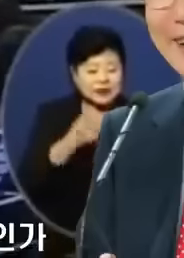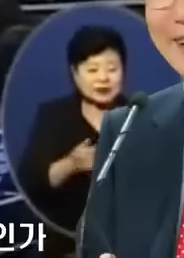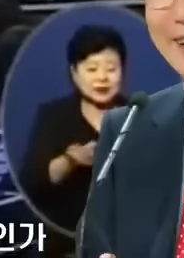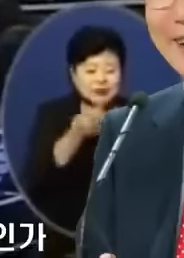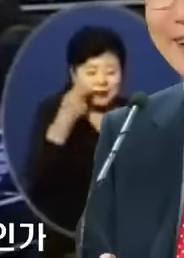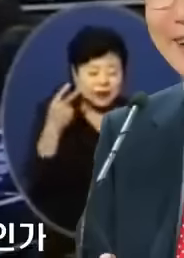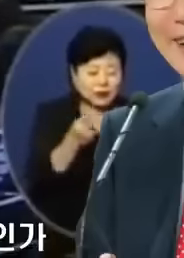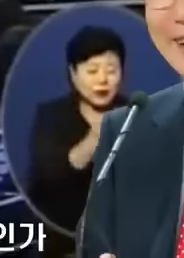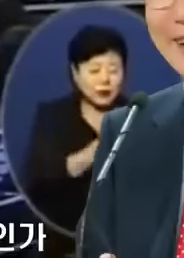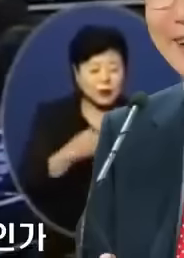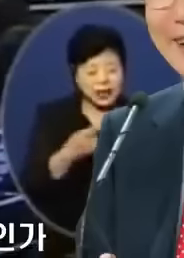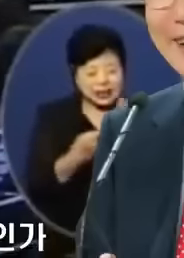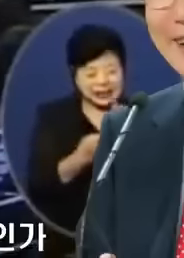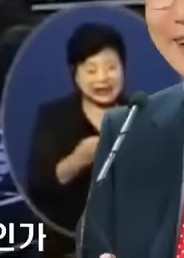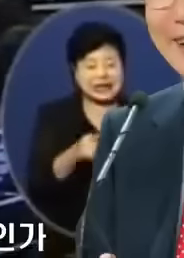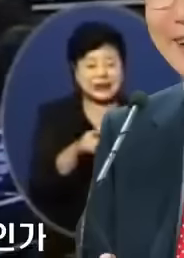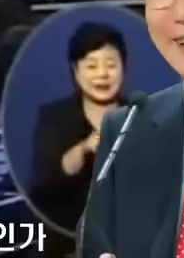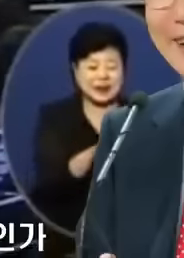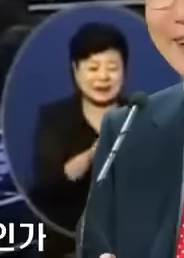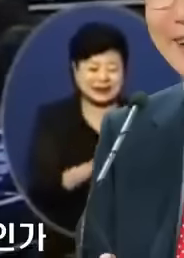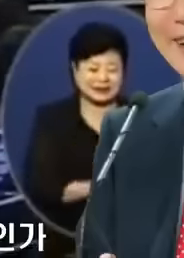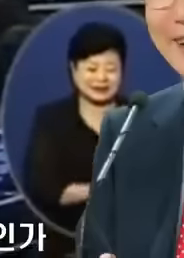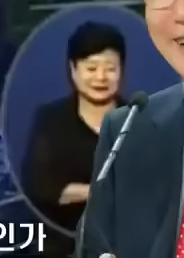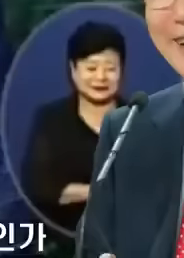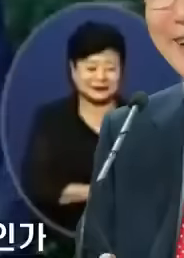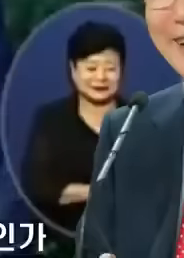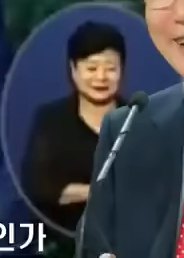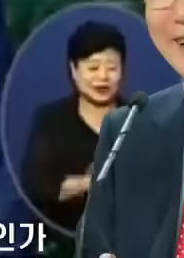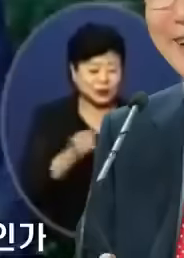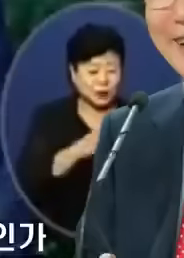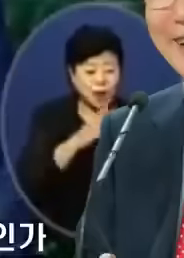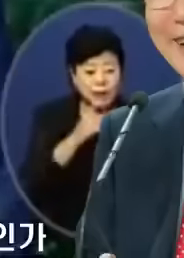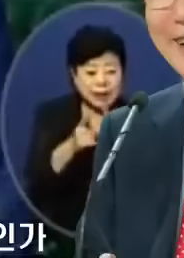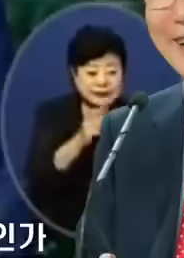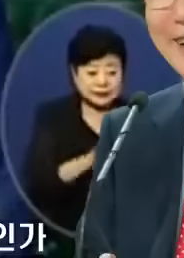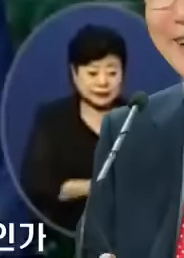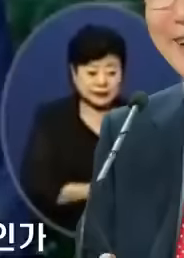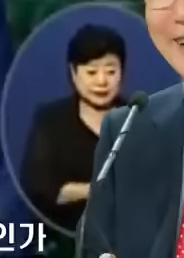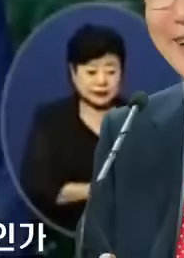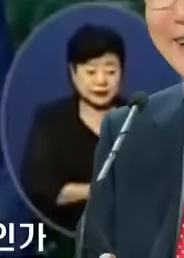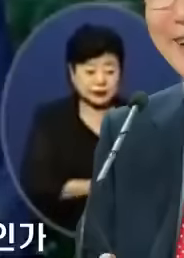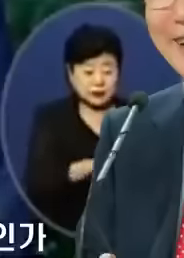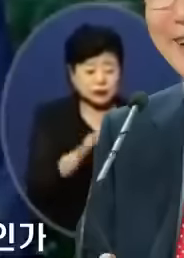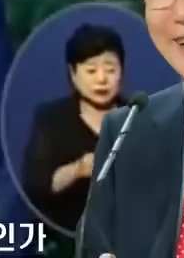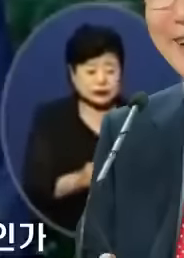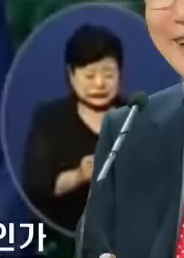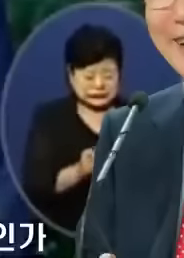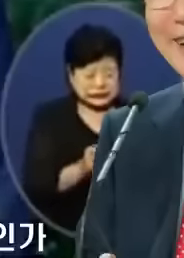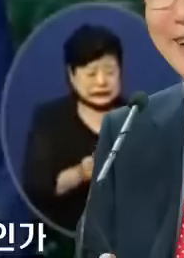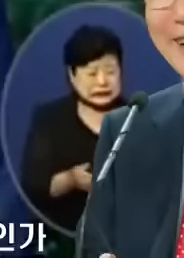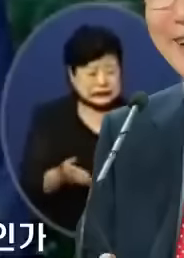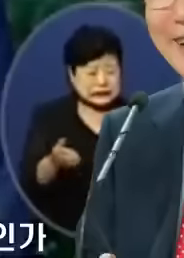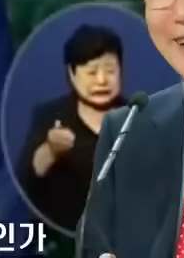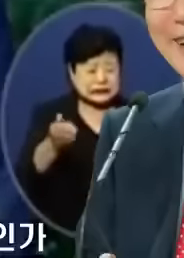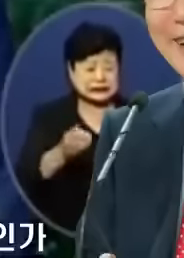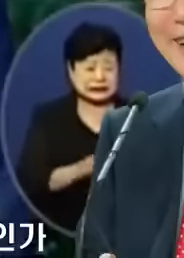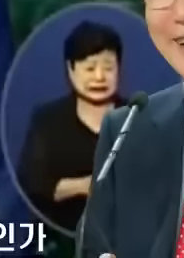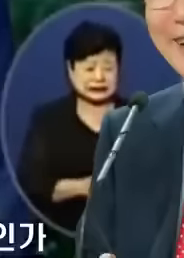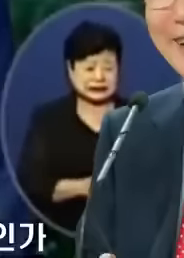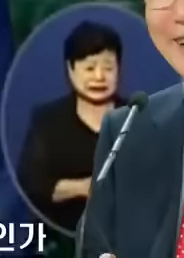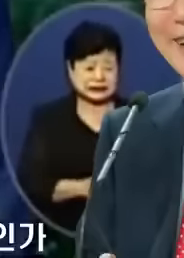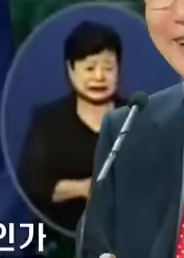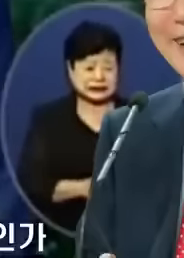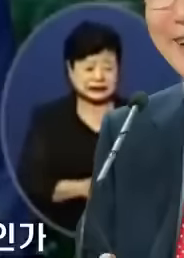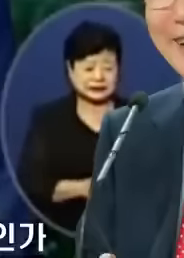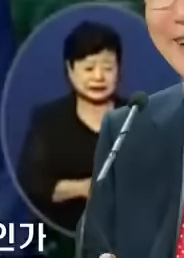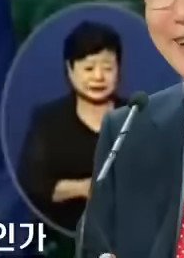예수의 생명이 또한 우리 몸에 나타나게 하리라. 굉장히 놀라운 말씀인 것입니다. 우리는 진흙의 그릇에